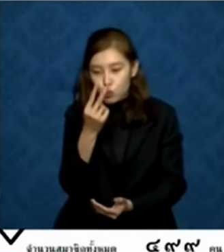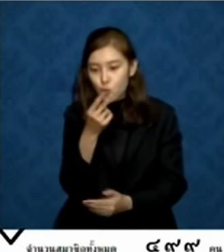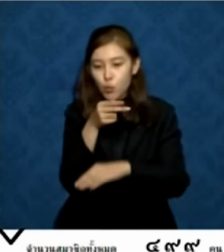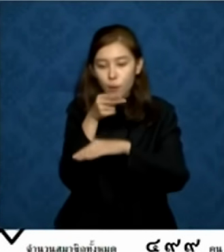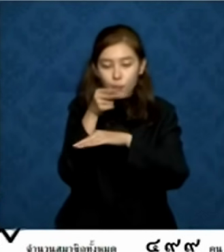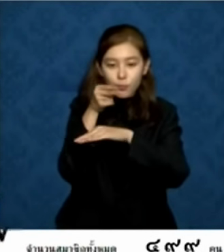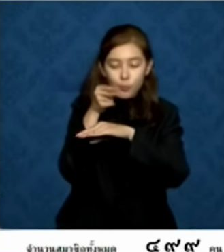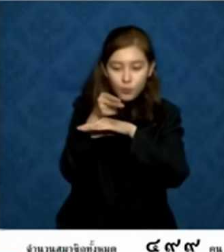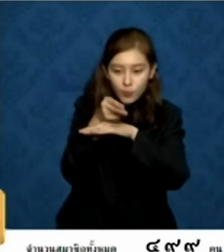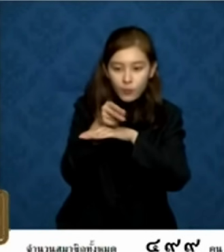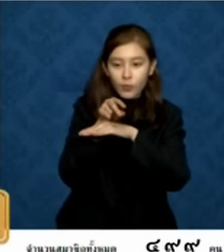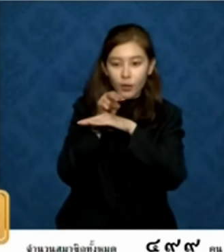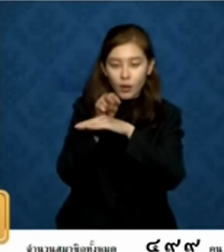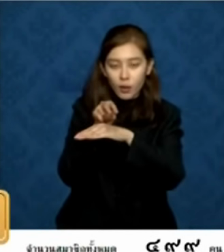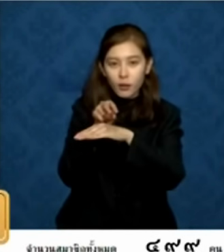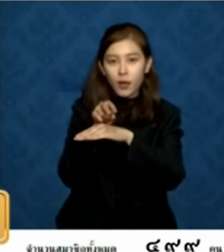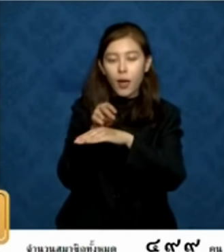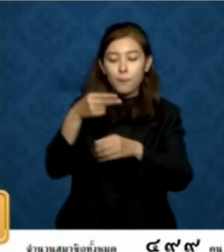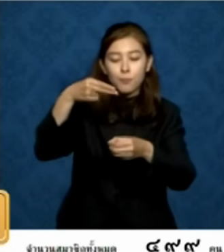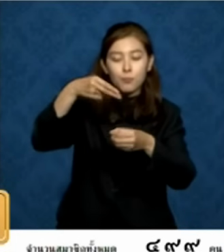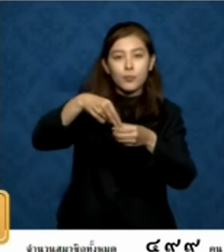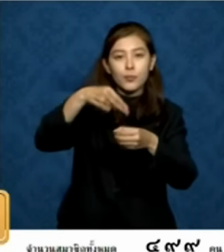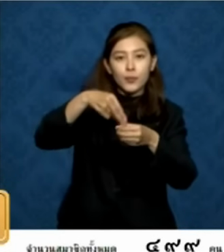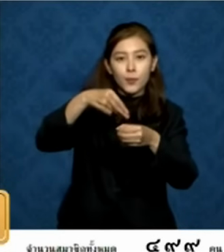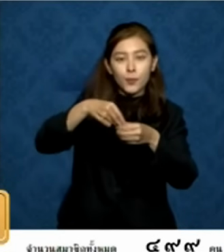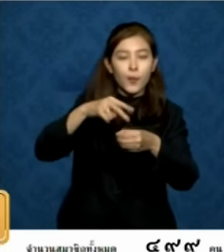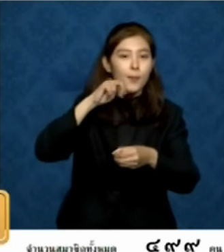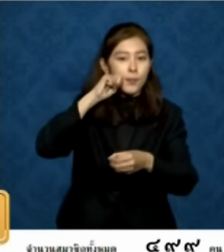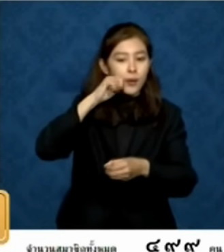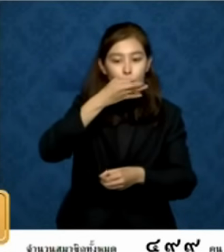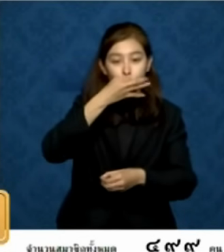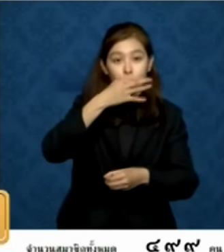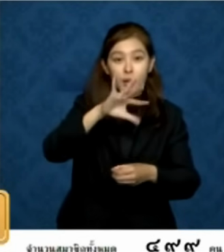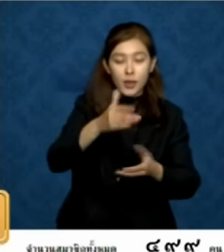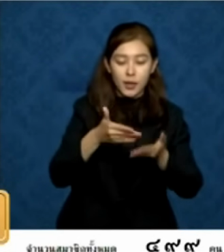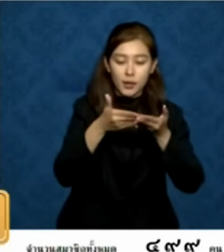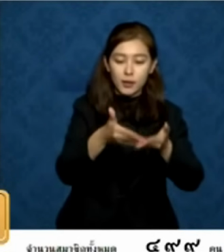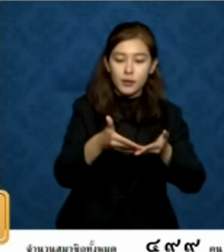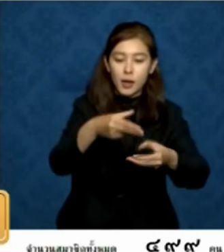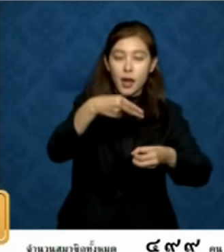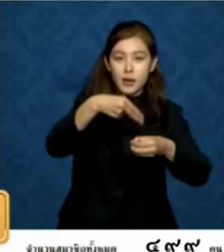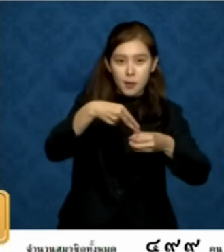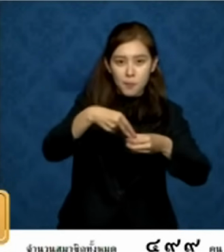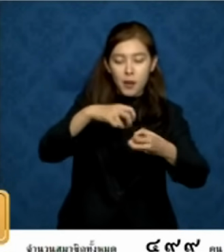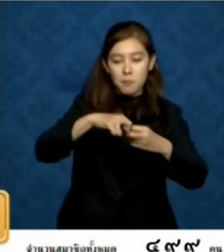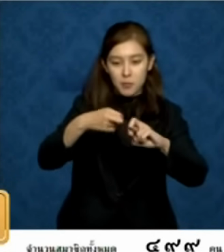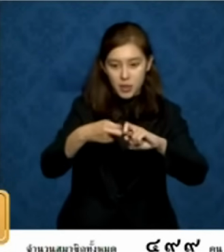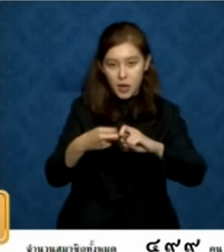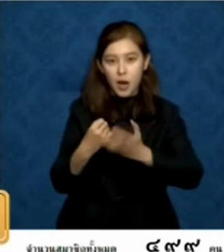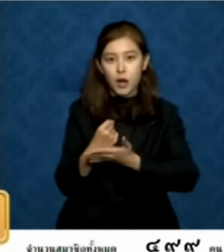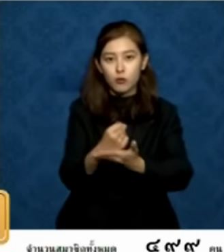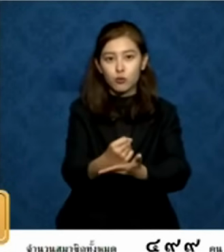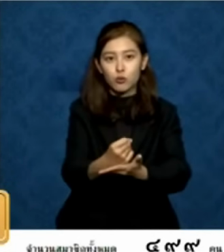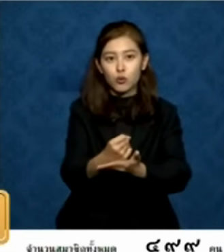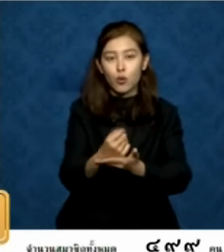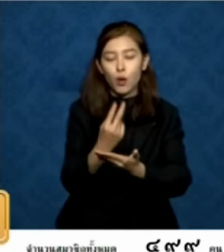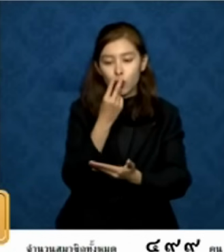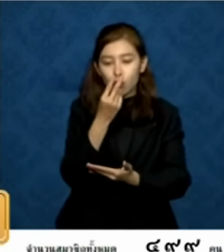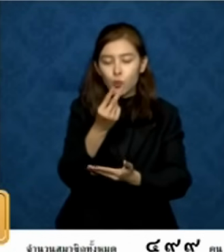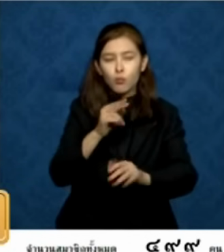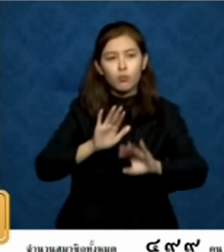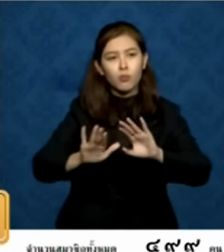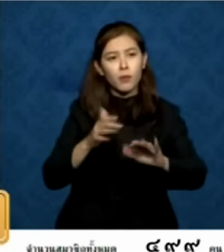การกระทบจากคราบน้ำมันในทะเลโดยมีค่าเป้าหมายดัชนีคุณภาพมหาสมุทร